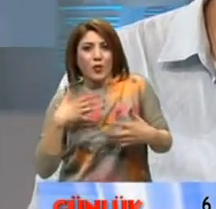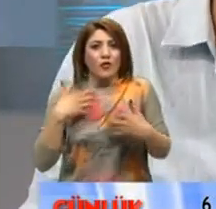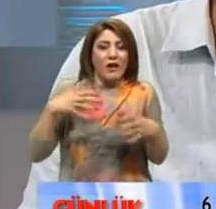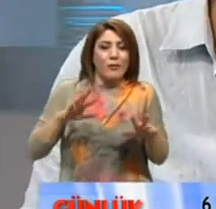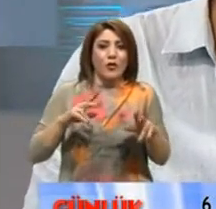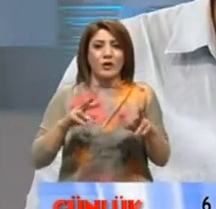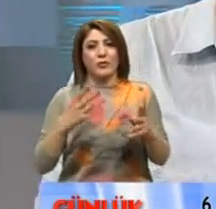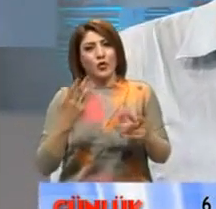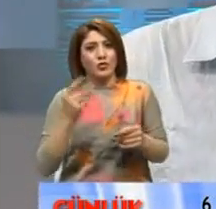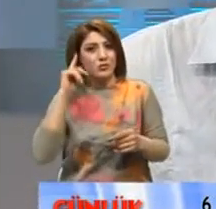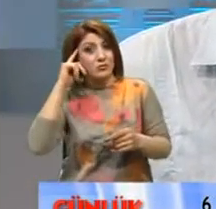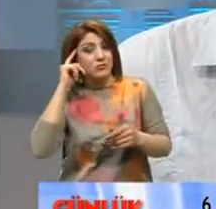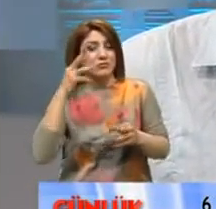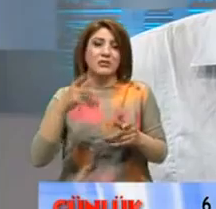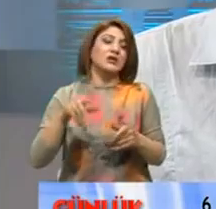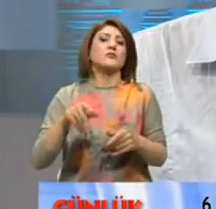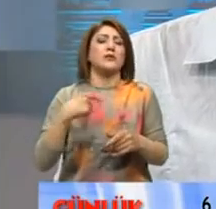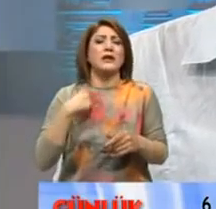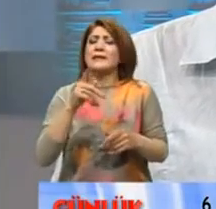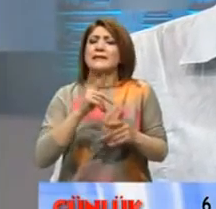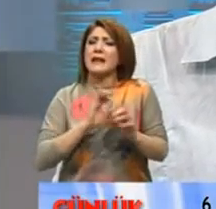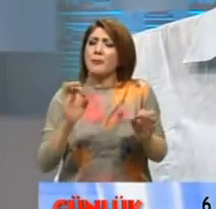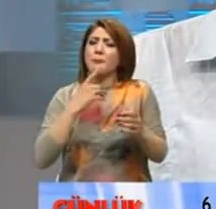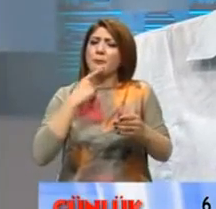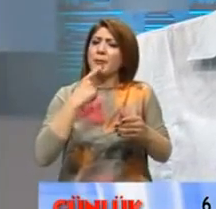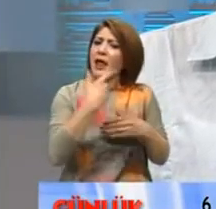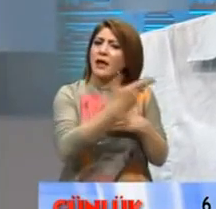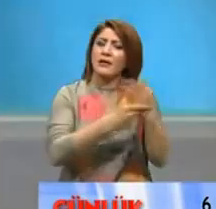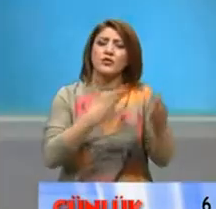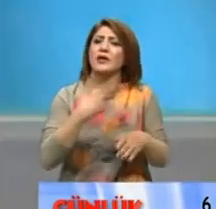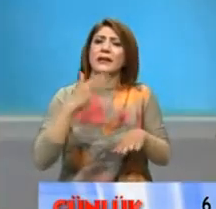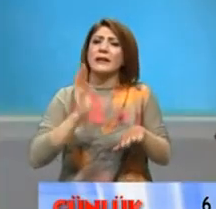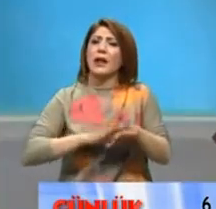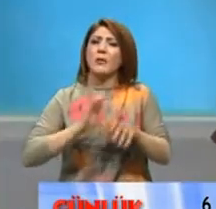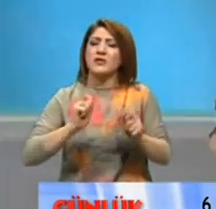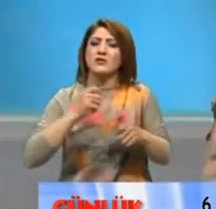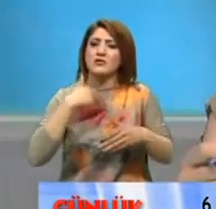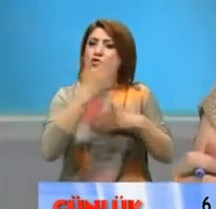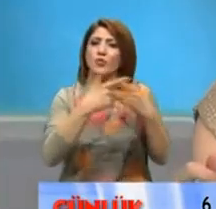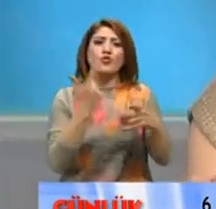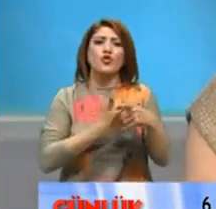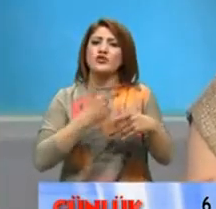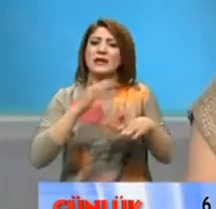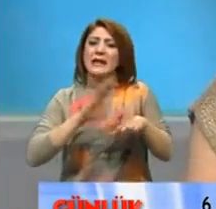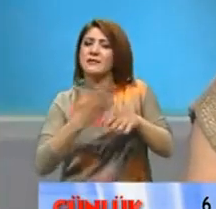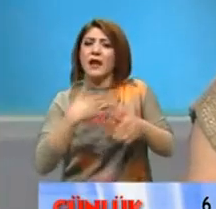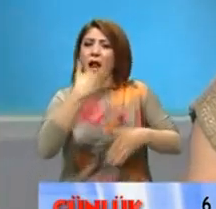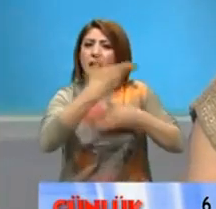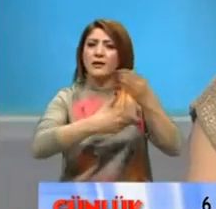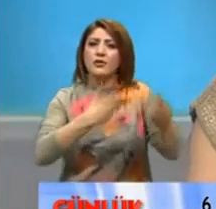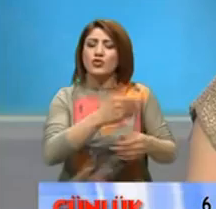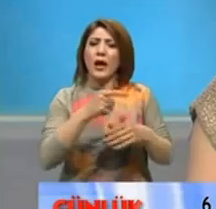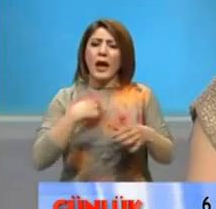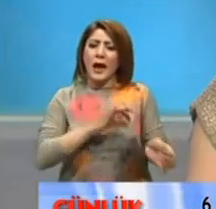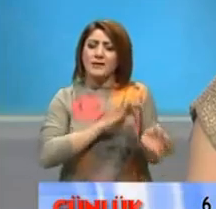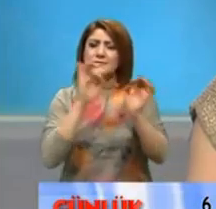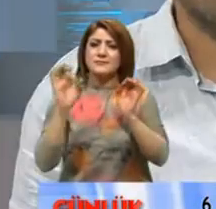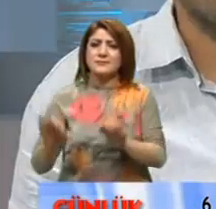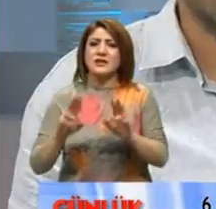Yani hani acaba organ mafyası olabilir mi? Ne yapacağınızı söylüyorsunuz? Projeyi nasıl anlatıyorsunuz? Projede aynı şekilde